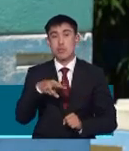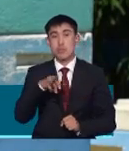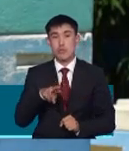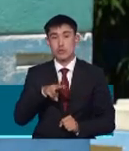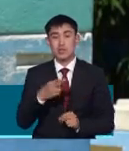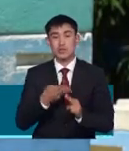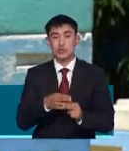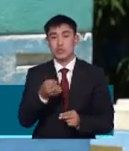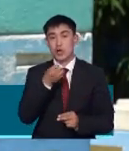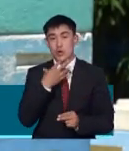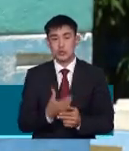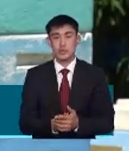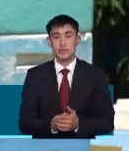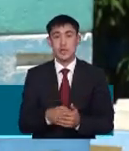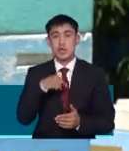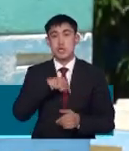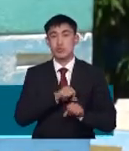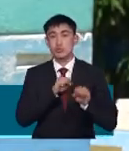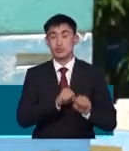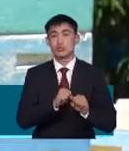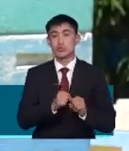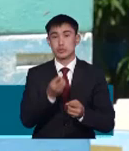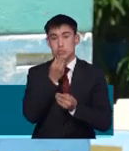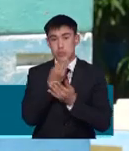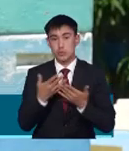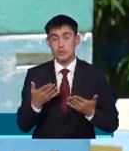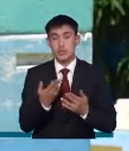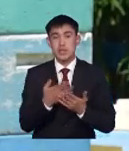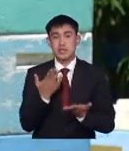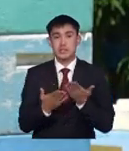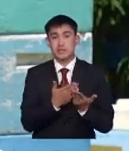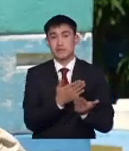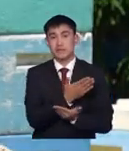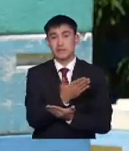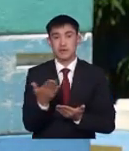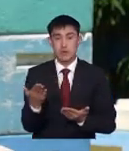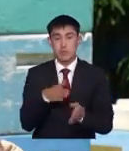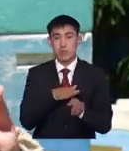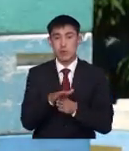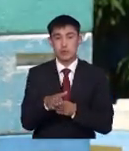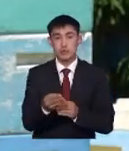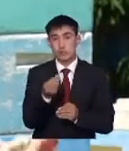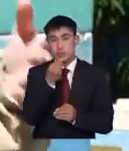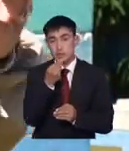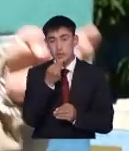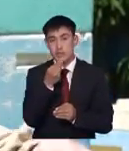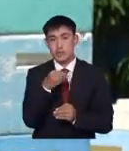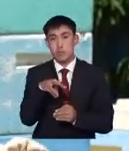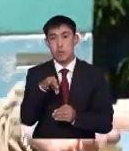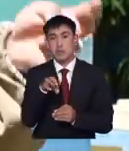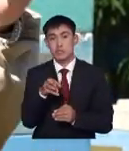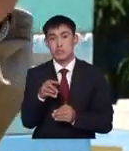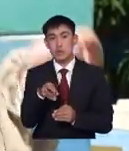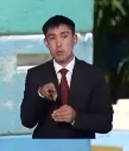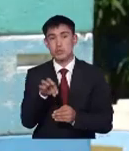это очень хороший иммуностимулирующий продукт. То есть если вы полностью употребляете маточное